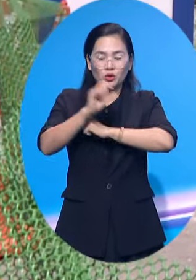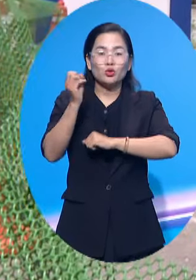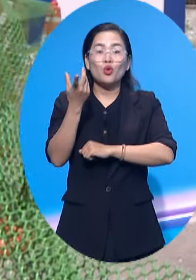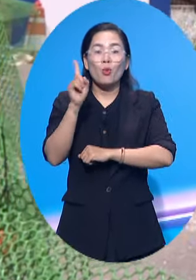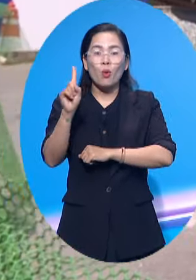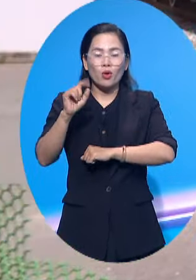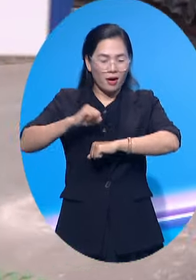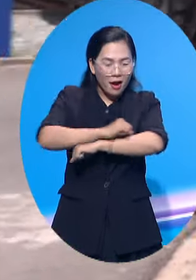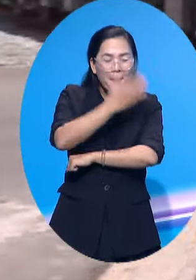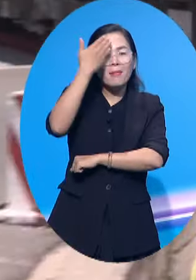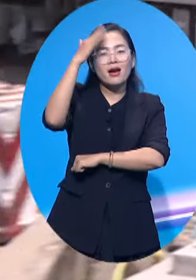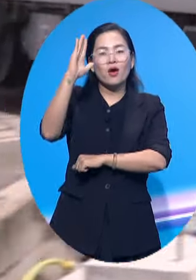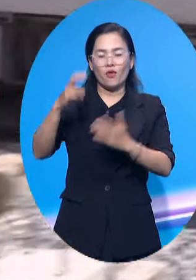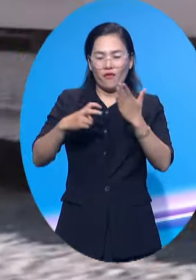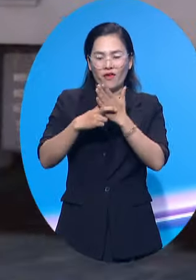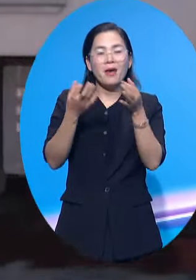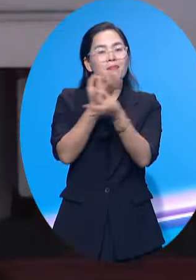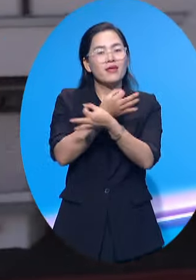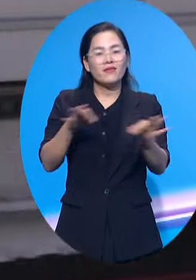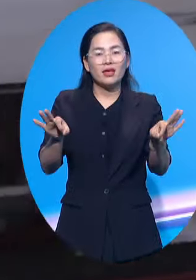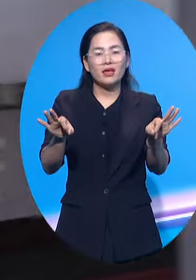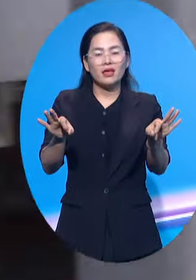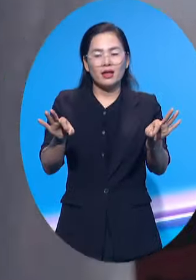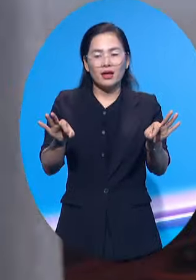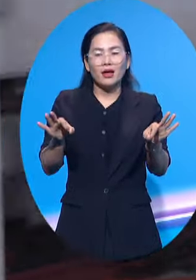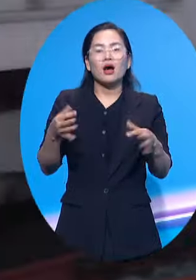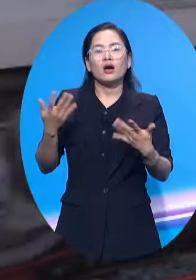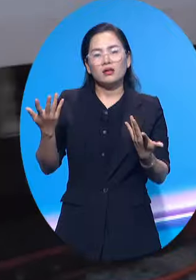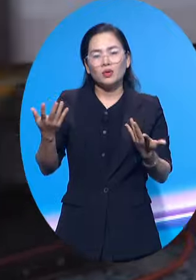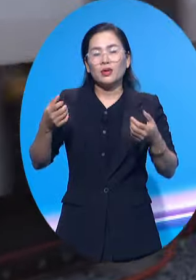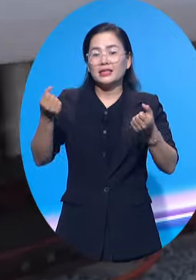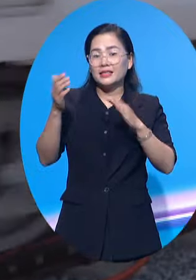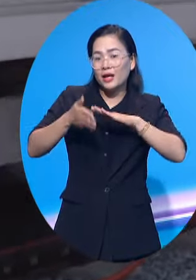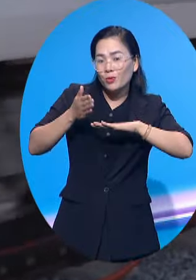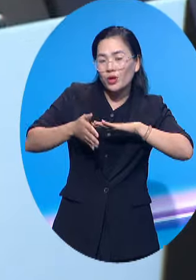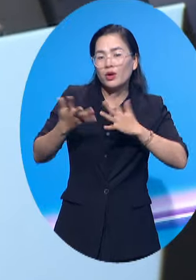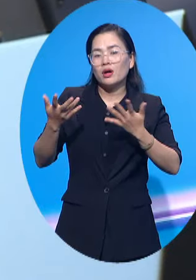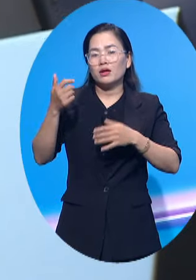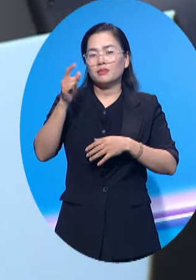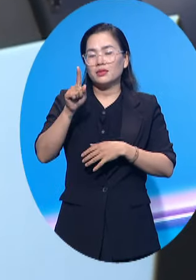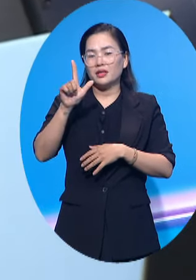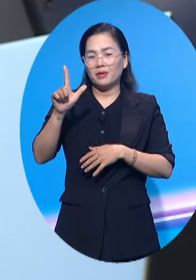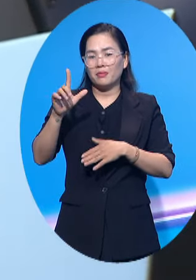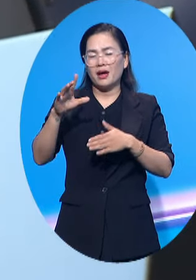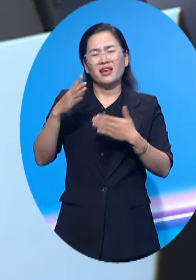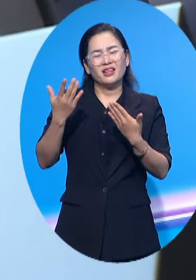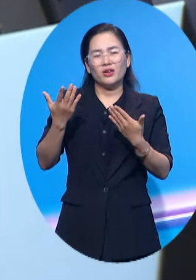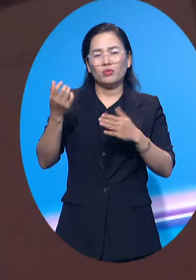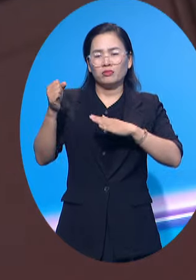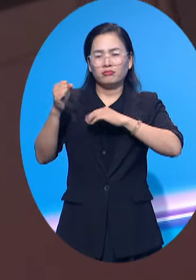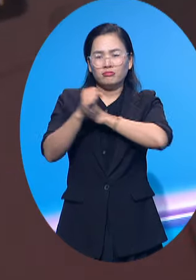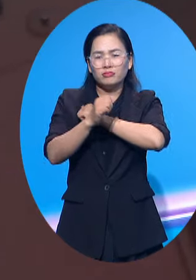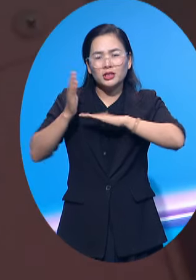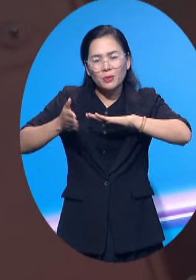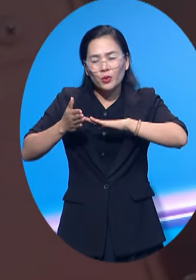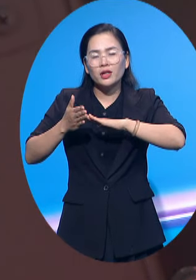thác vận hành thương mại. Đồng thời, hành khách sử dụng phương tiện vận tải hành khách công cộng bằng xe buýt đối với 17 tuyến xe buýt kết nối tuyến đường sắt đô thị